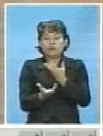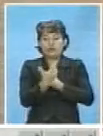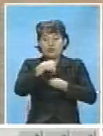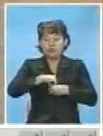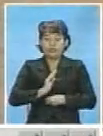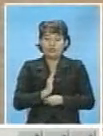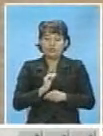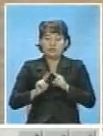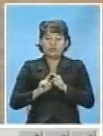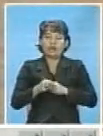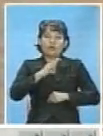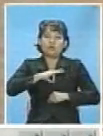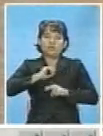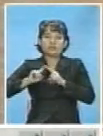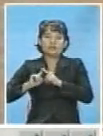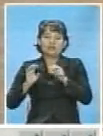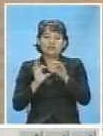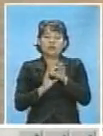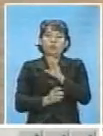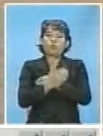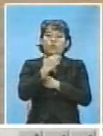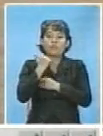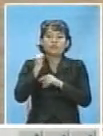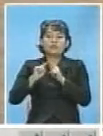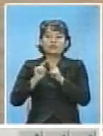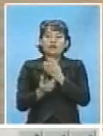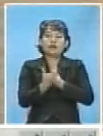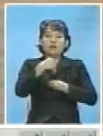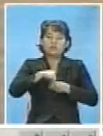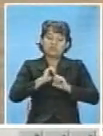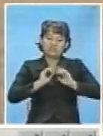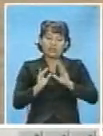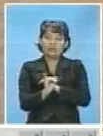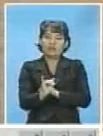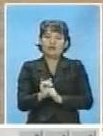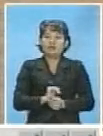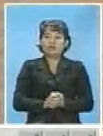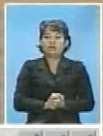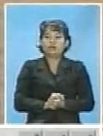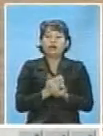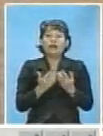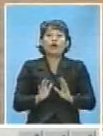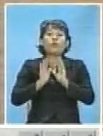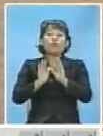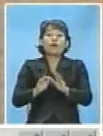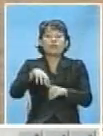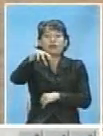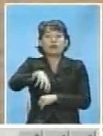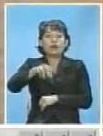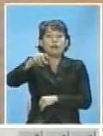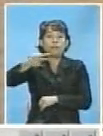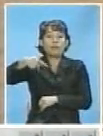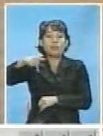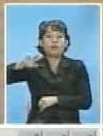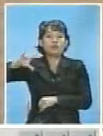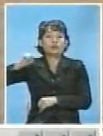ธรรมจิตสำนึกและค่านิยมที่ดีงามก็ไม่ชัดเจนและที่ฝากไว้ที่สำนักงานปปช.เพื่อรณรงค์เสริมสร้